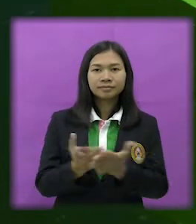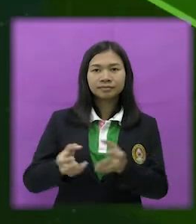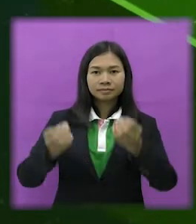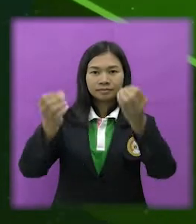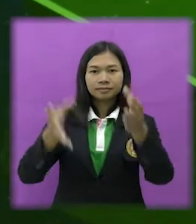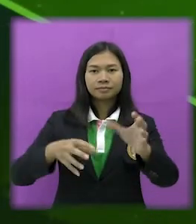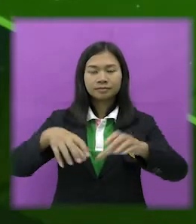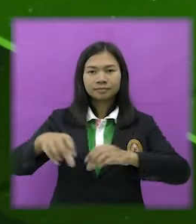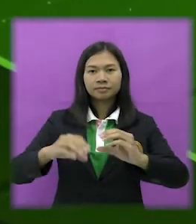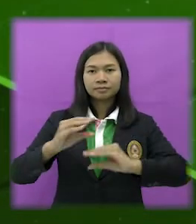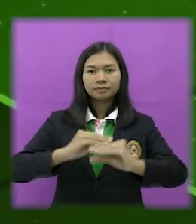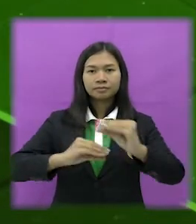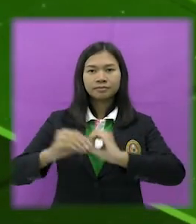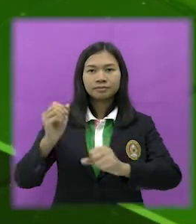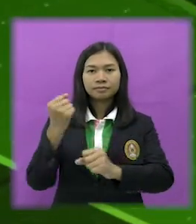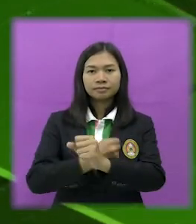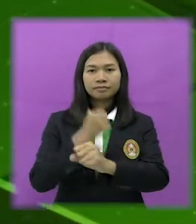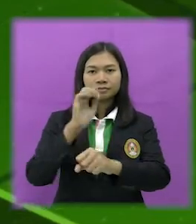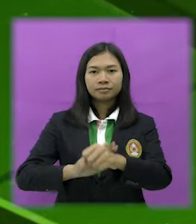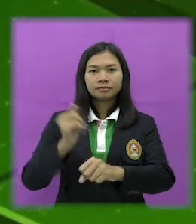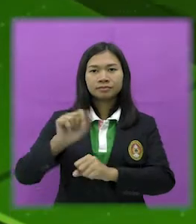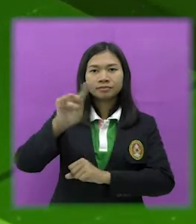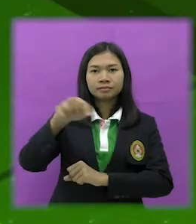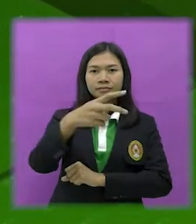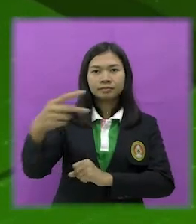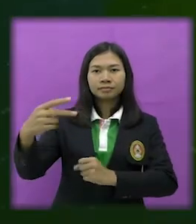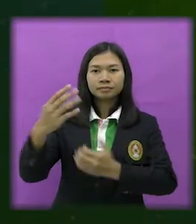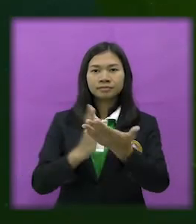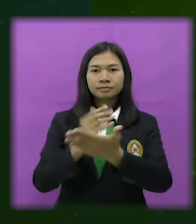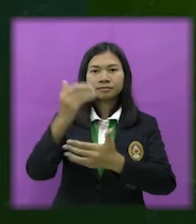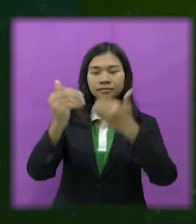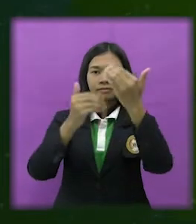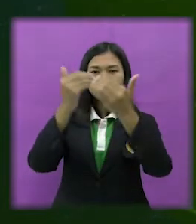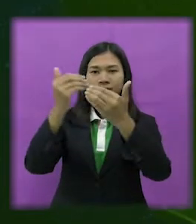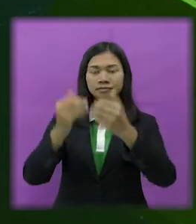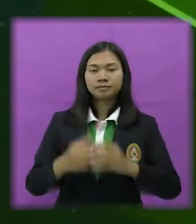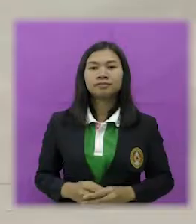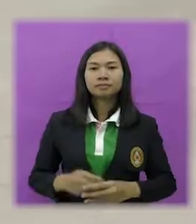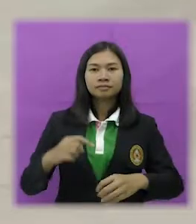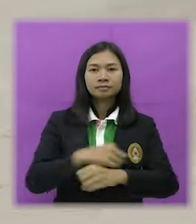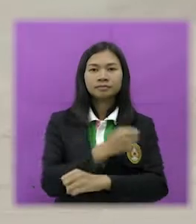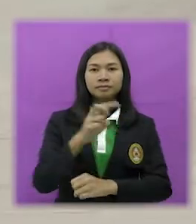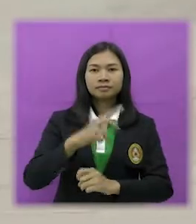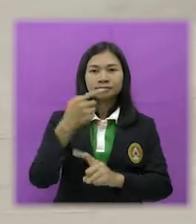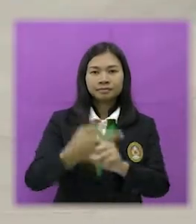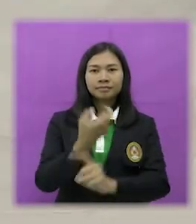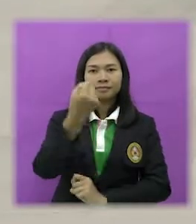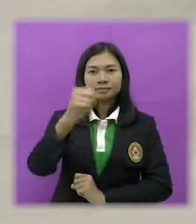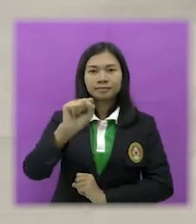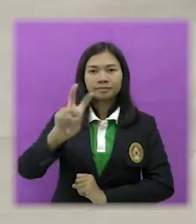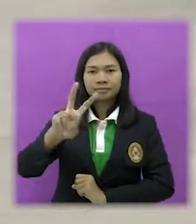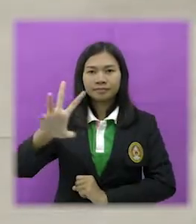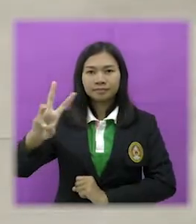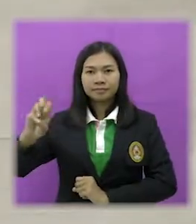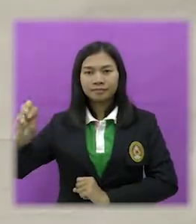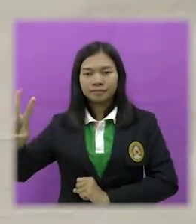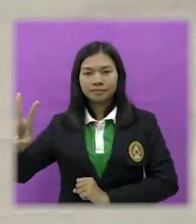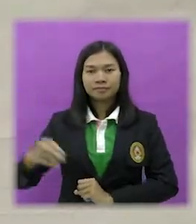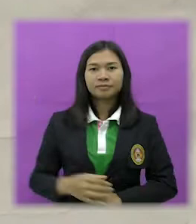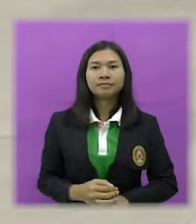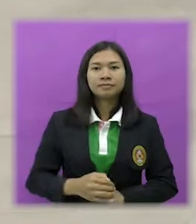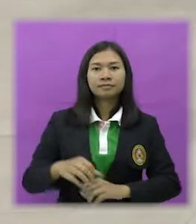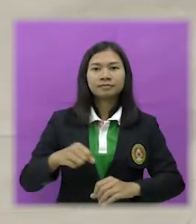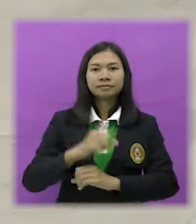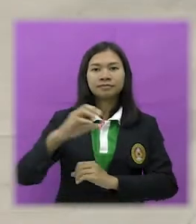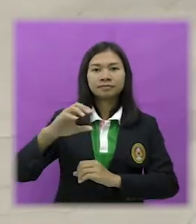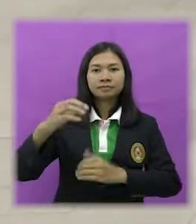คณะครุศาสตร์จัดโครงการฝึกทักษะภาษาอังกฤษผ่านกิจกรรมสร้างสรรค์เมื่อวันที่2กันยายน